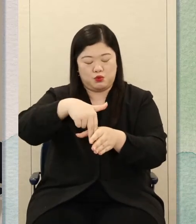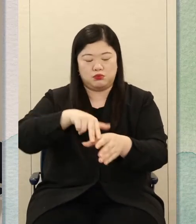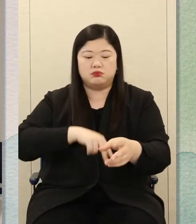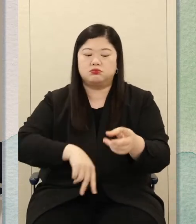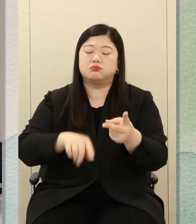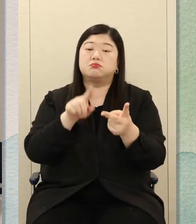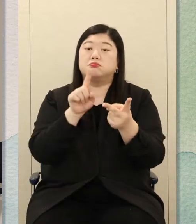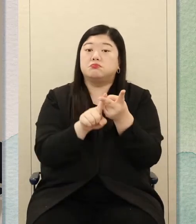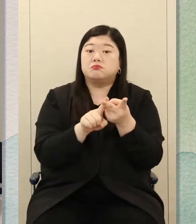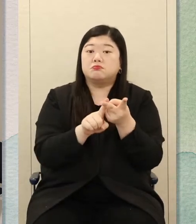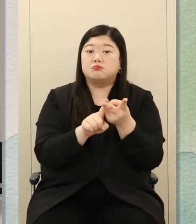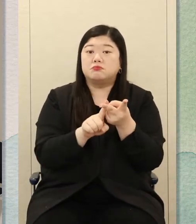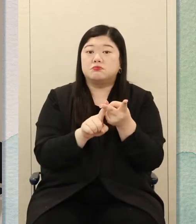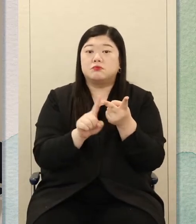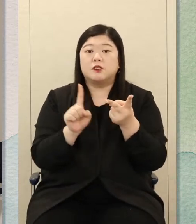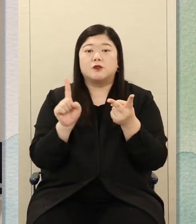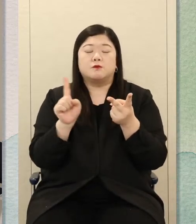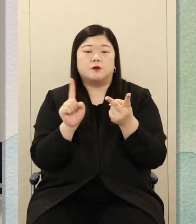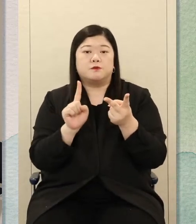그 다음에